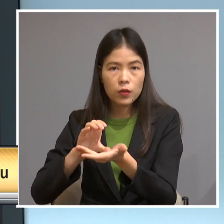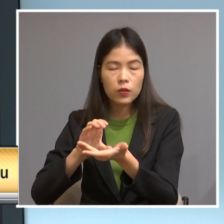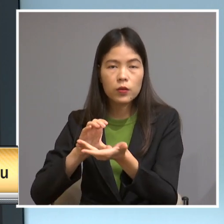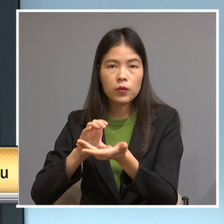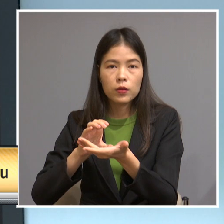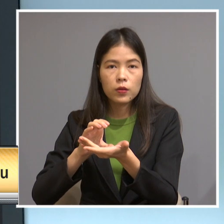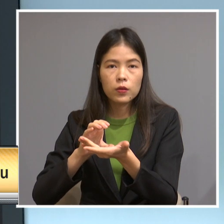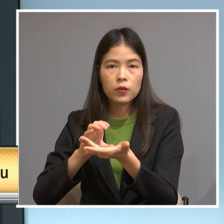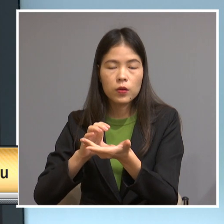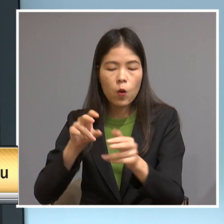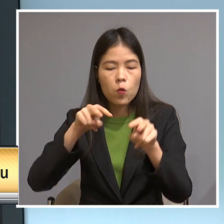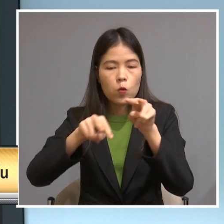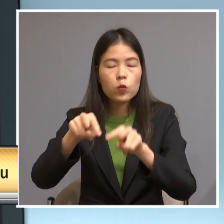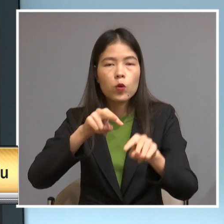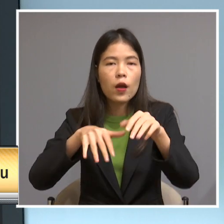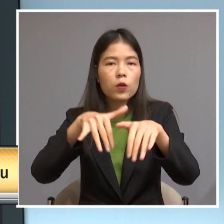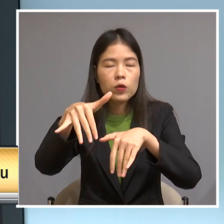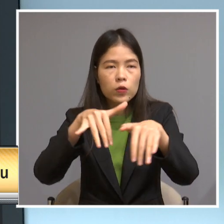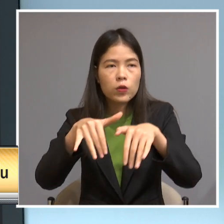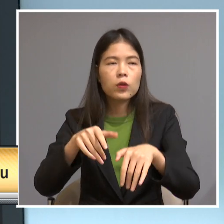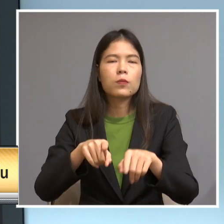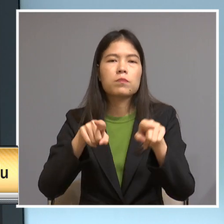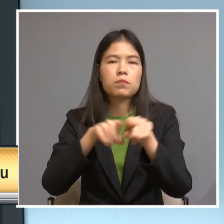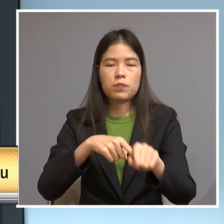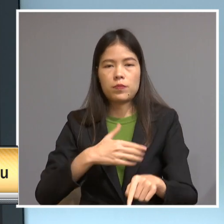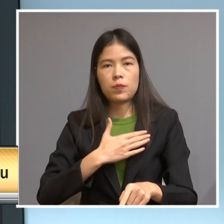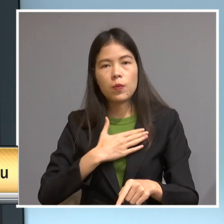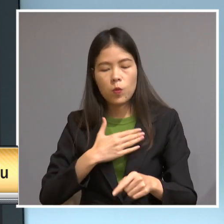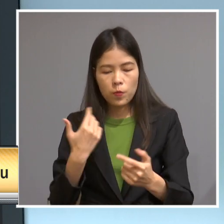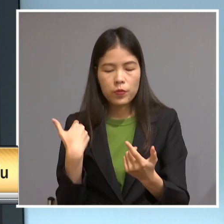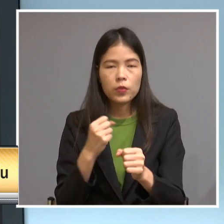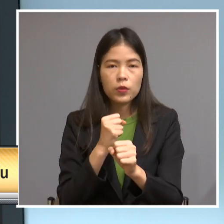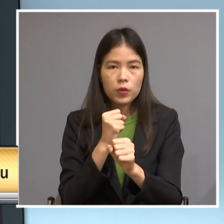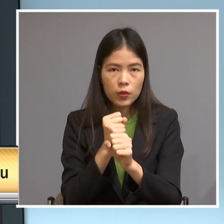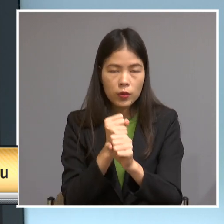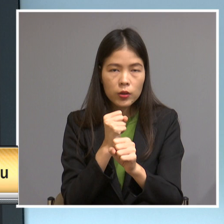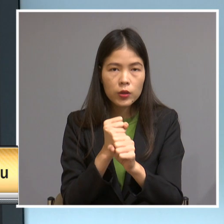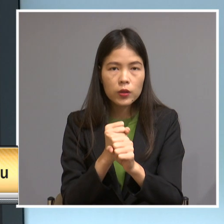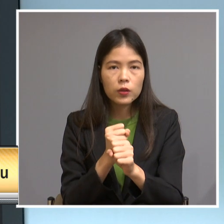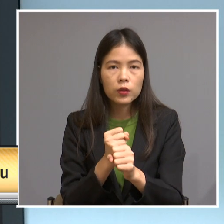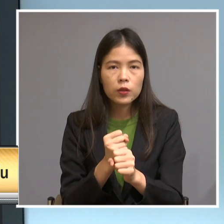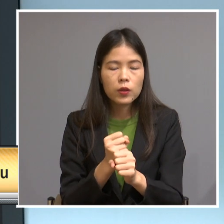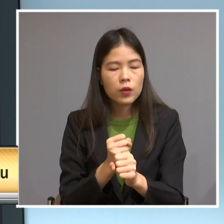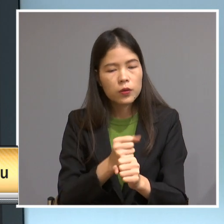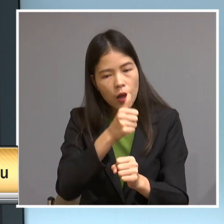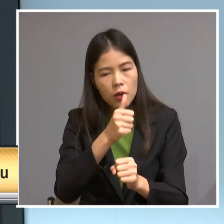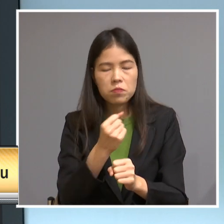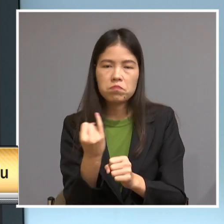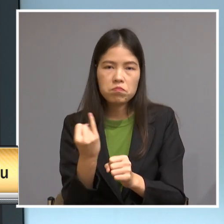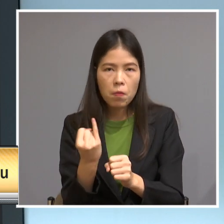ดูแลท้องถิโยเหมือนผมี่กัน.ท่านก็ vinden a peut.ท่านขอได้.แต่ได้ไม่ได้.ท่านก่ารู้ว่า